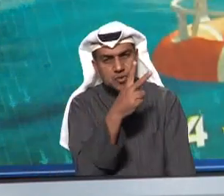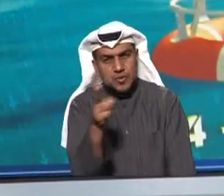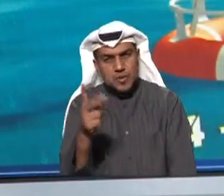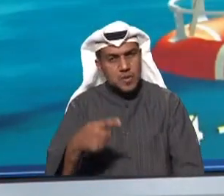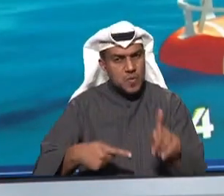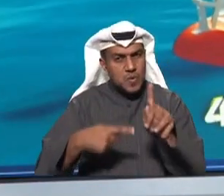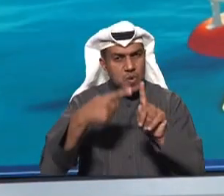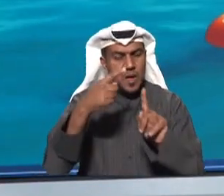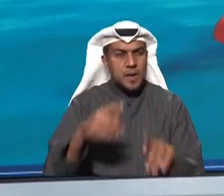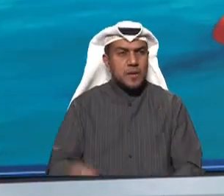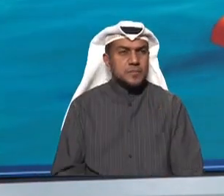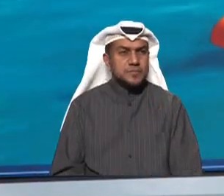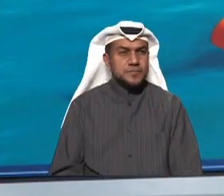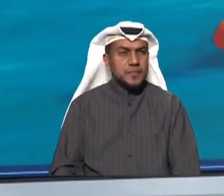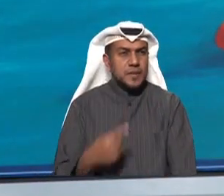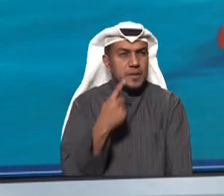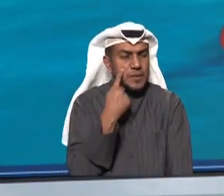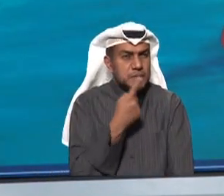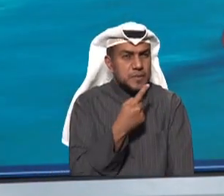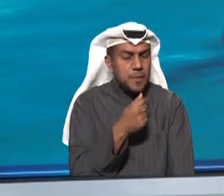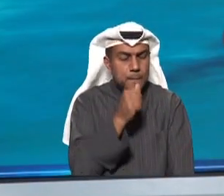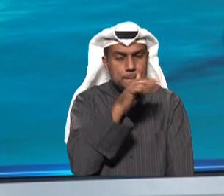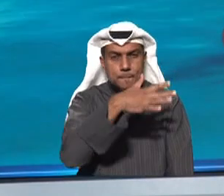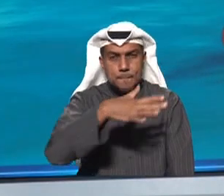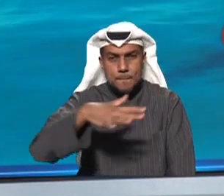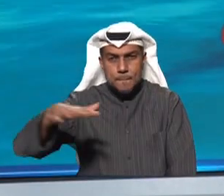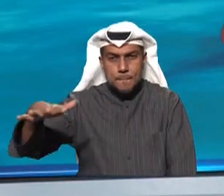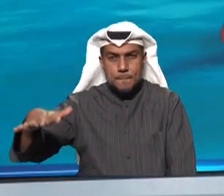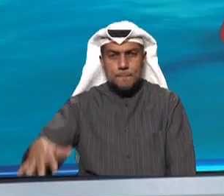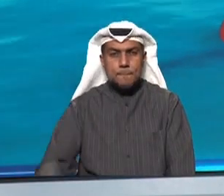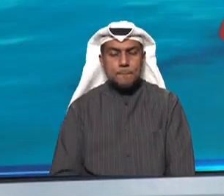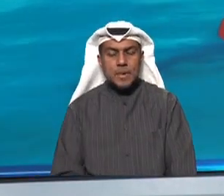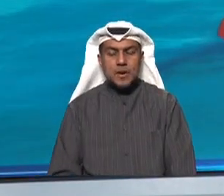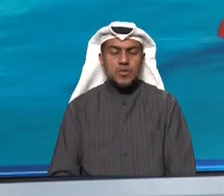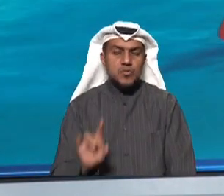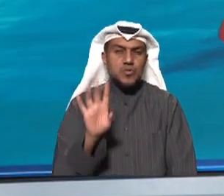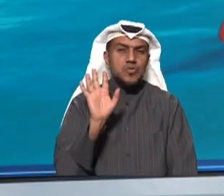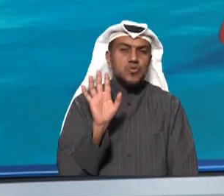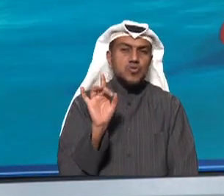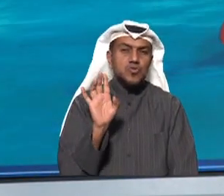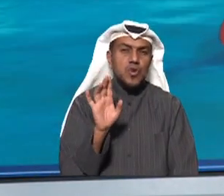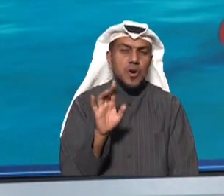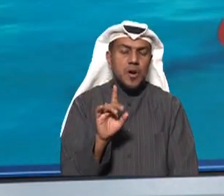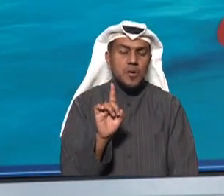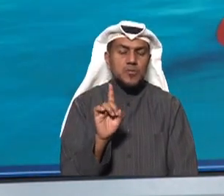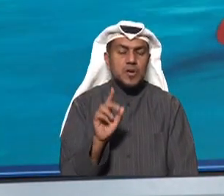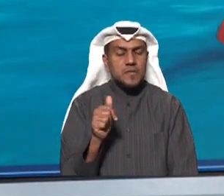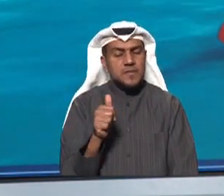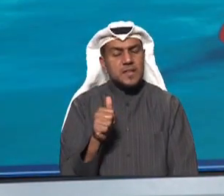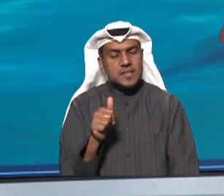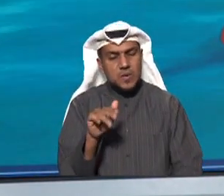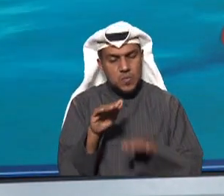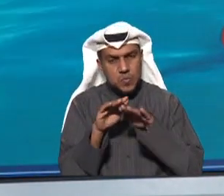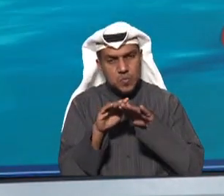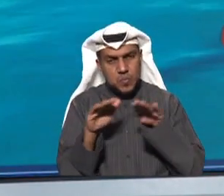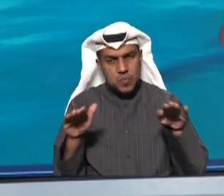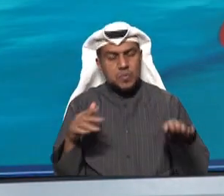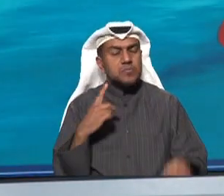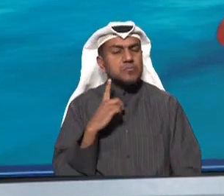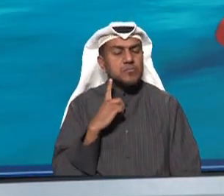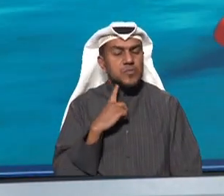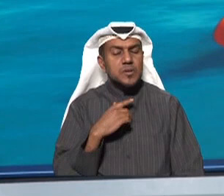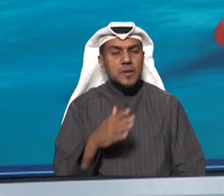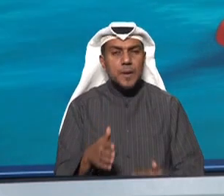مئوية. الأجواء البحرية المتوقعة خلال 24 ساعة القادمة بمشيئة الله أجواء معتدلة مناسبة لممارسة